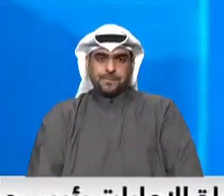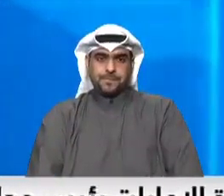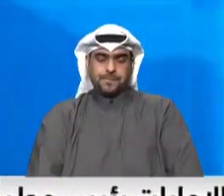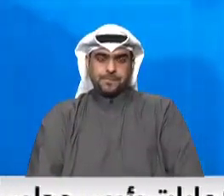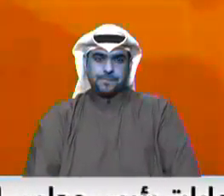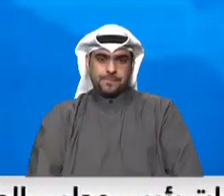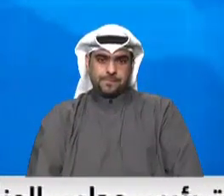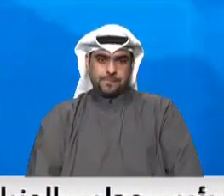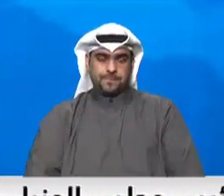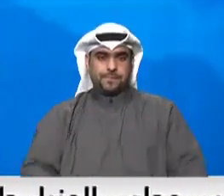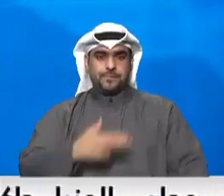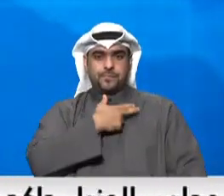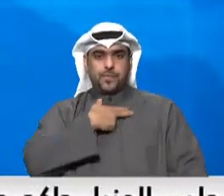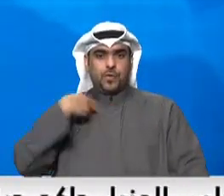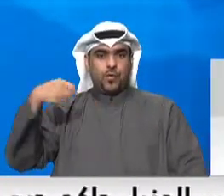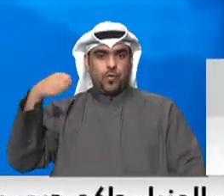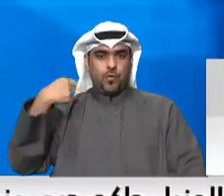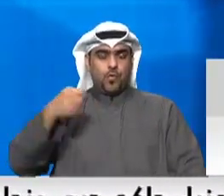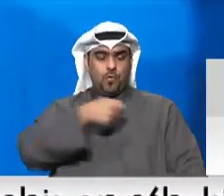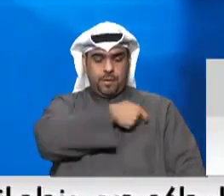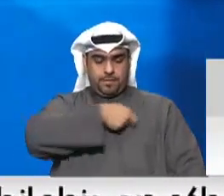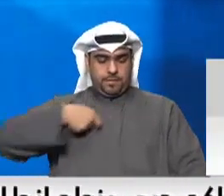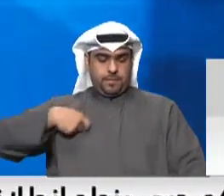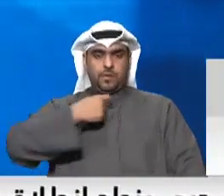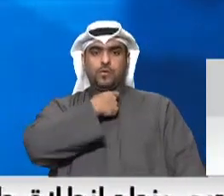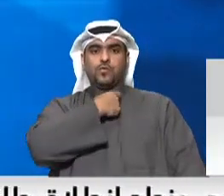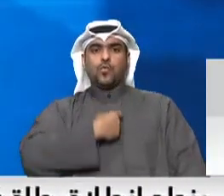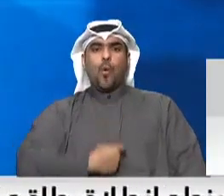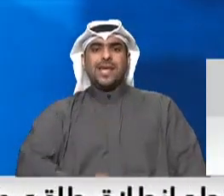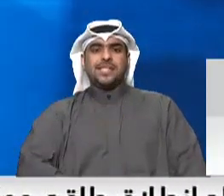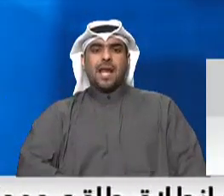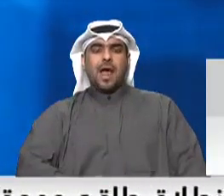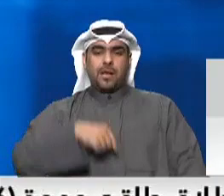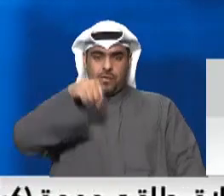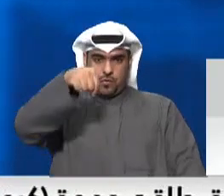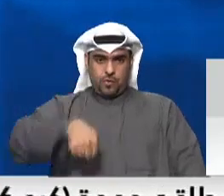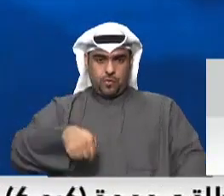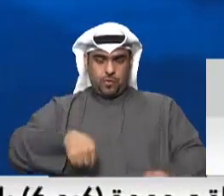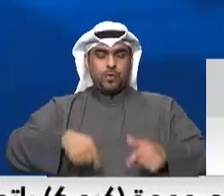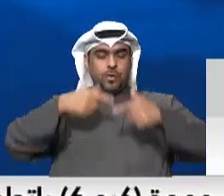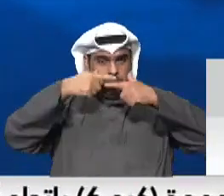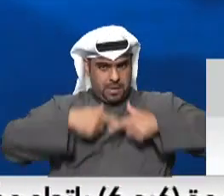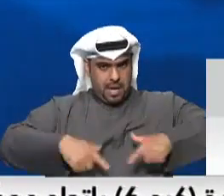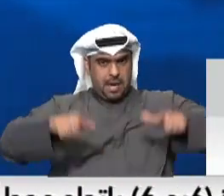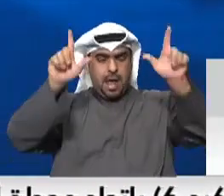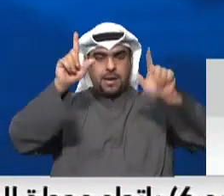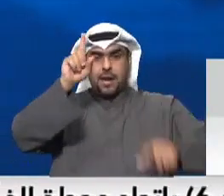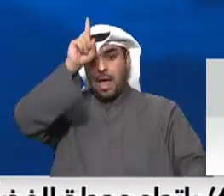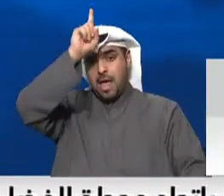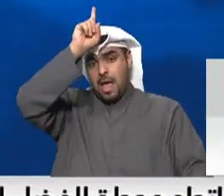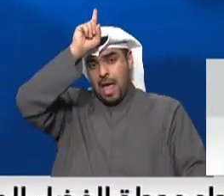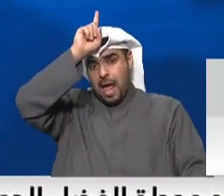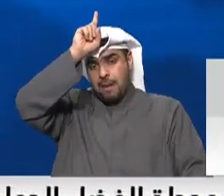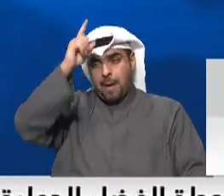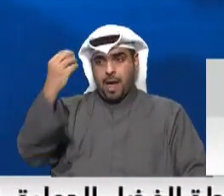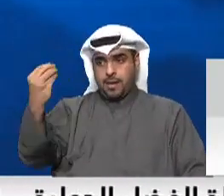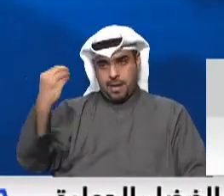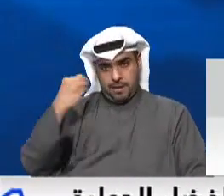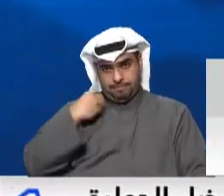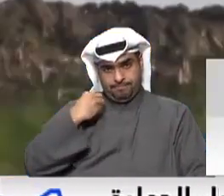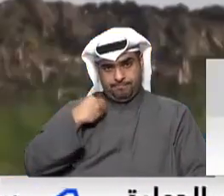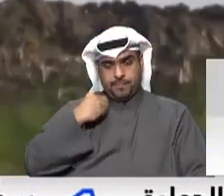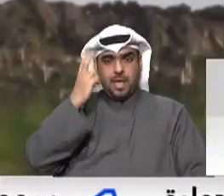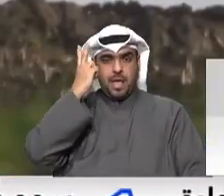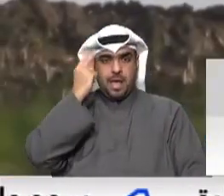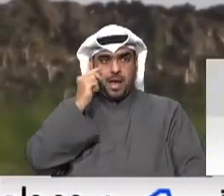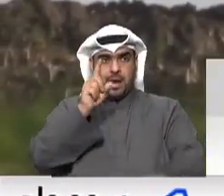عملت الحكومه السياسيه اليوم ان المانيا طلبت منها بيع بعض الدبابات الموجوده بمخازنها من طراز